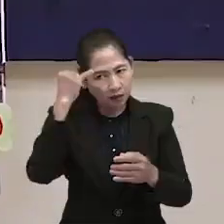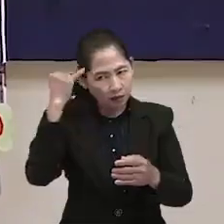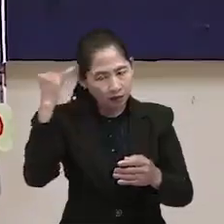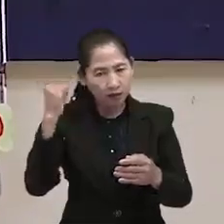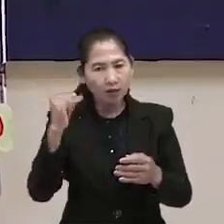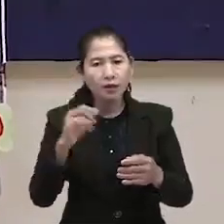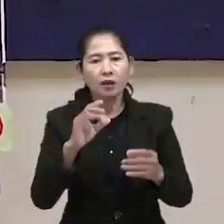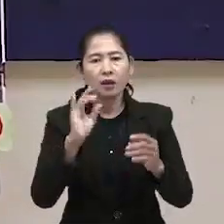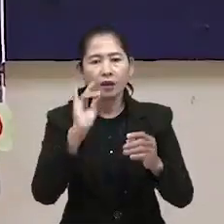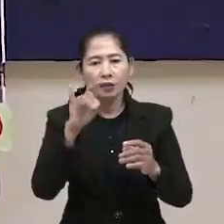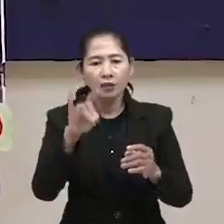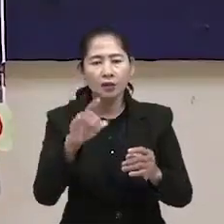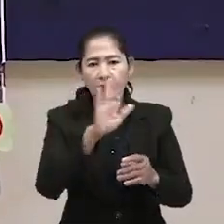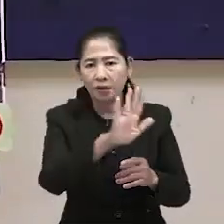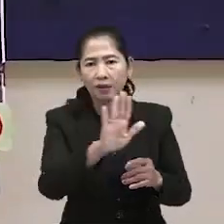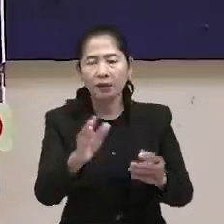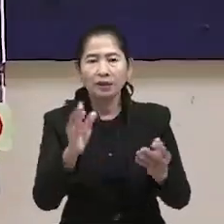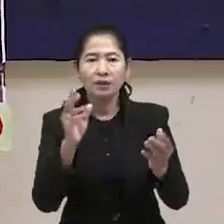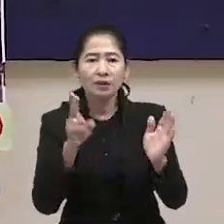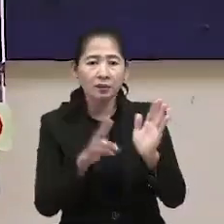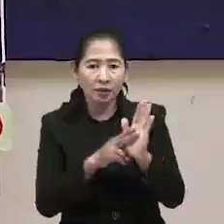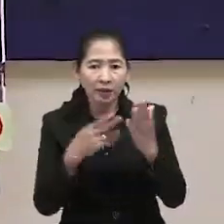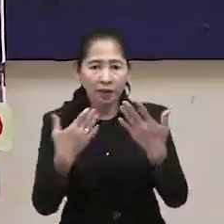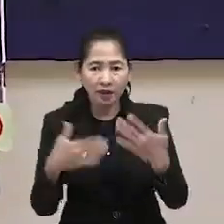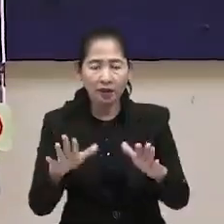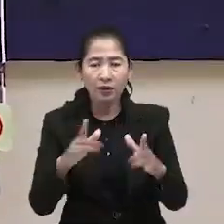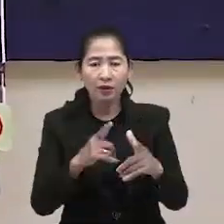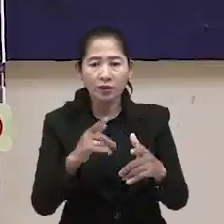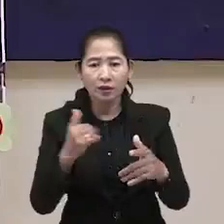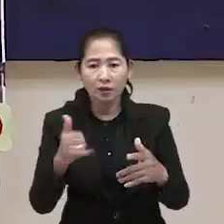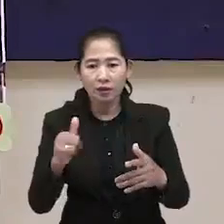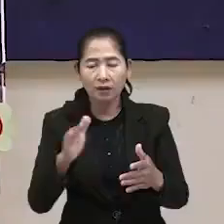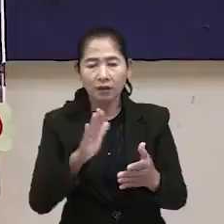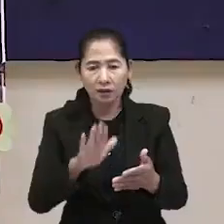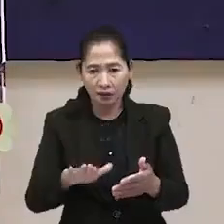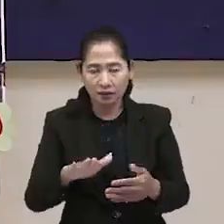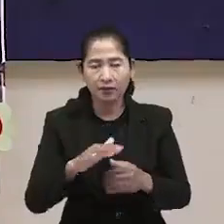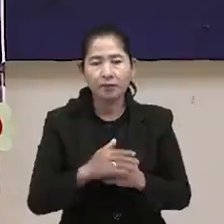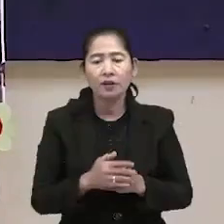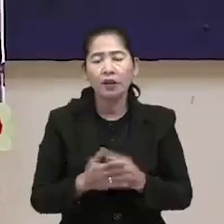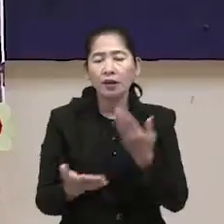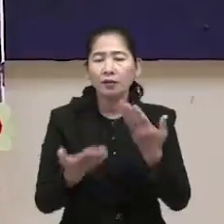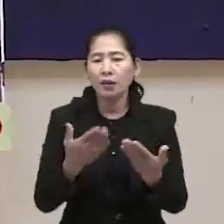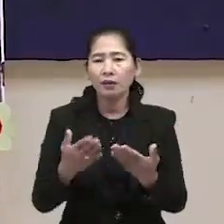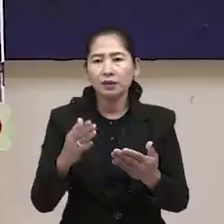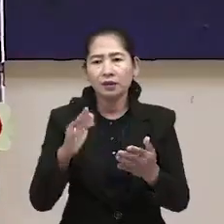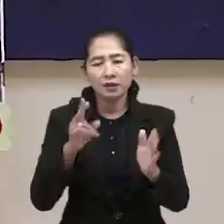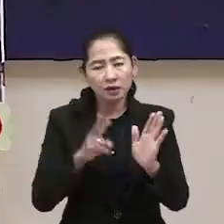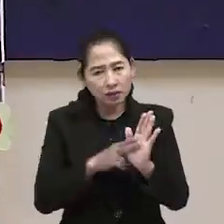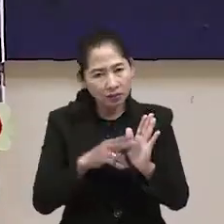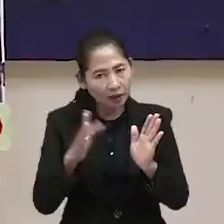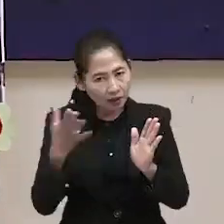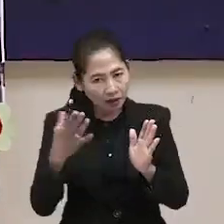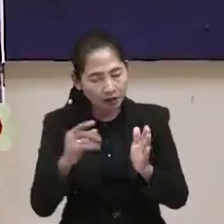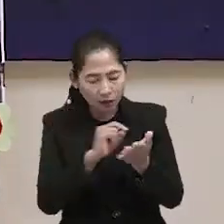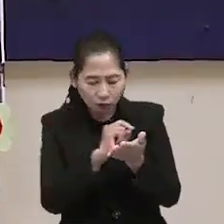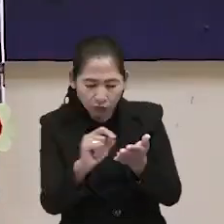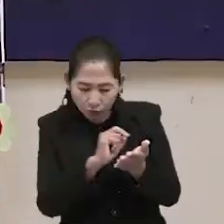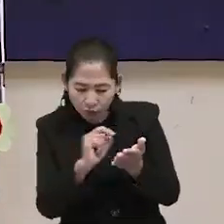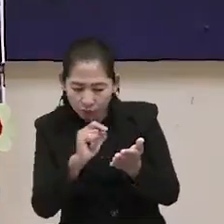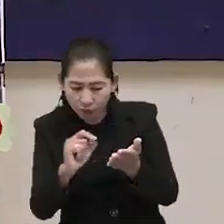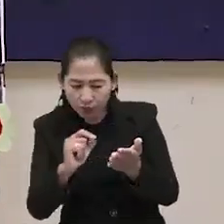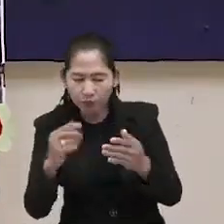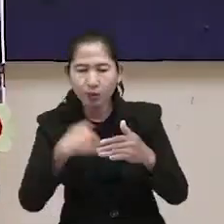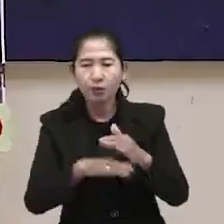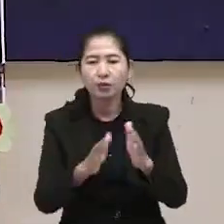ណ៌នាអំពីសត្វតើកូនច្បាស់ទាំងអស់គ្នាហើយឬនៅច្បាស់នៅកូនប្រសិនបើមិនតាន់ច្បាស់ទេកូនអាចធ្វើកត់ណាកត់ខ្លឹមសារនឹ